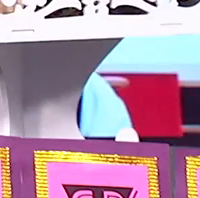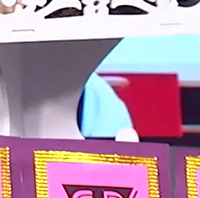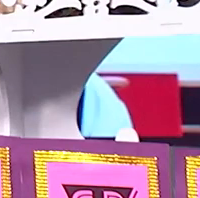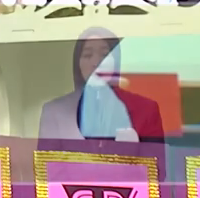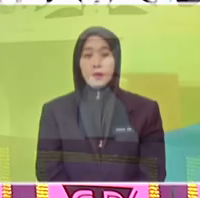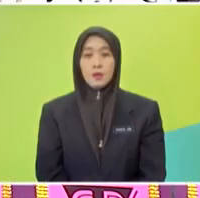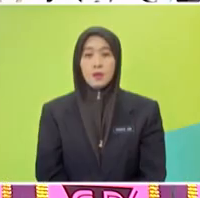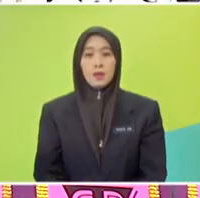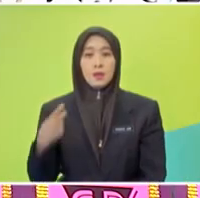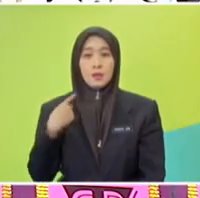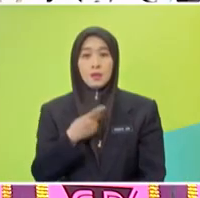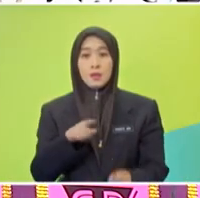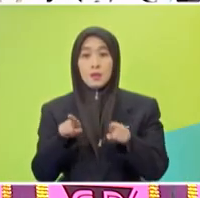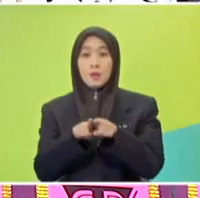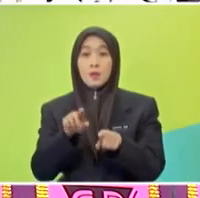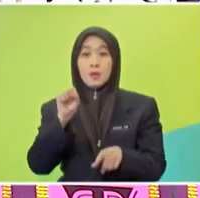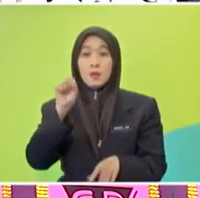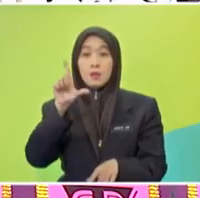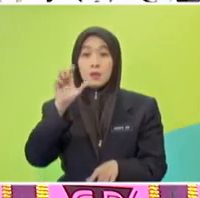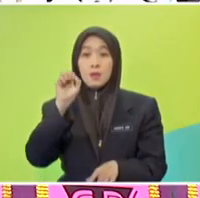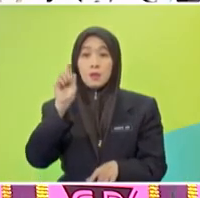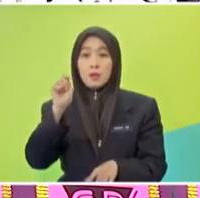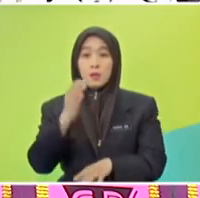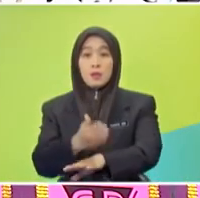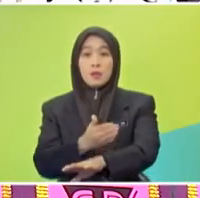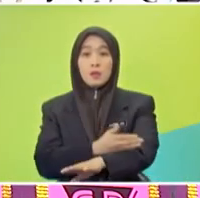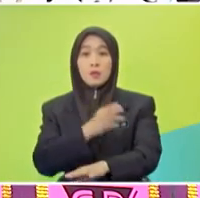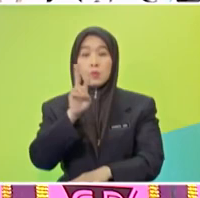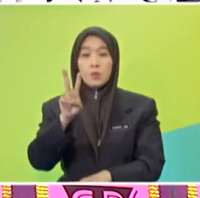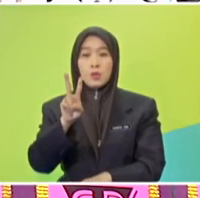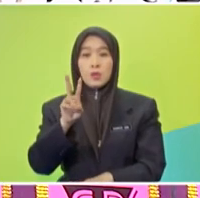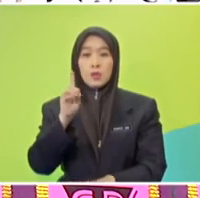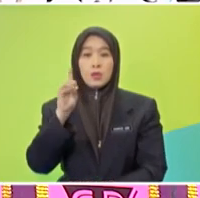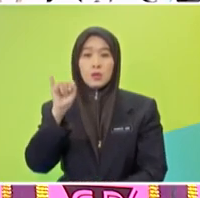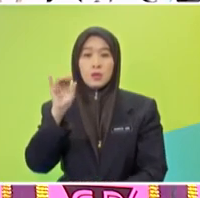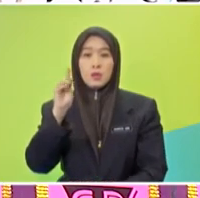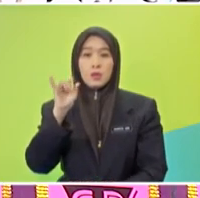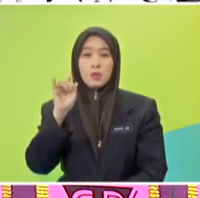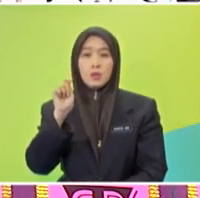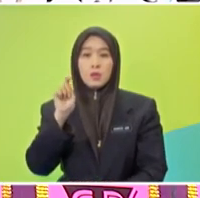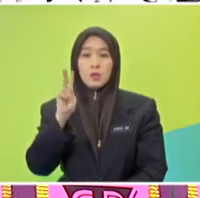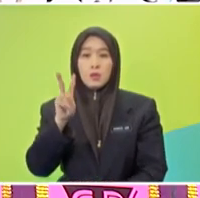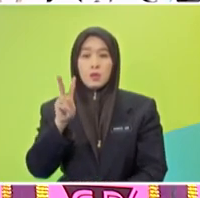kembali kita dalam salat tahap 2 Didit TV KPM kalau sekarang